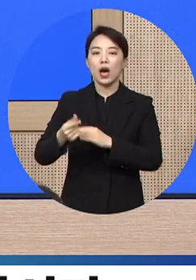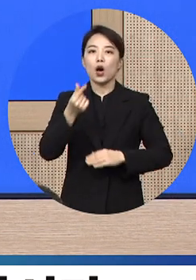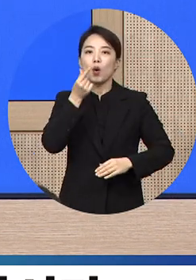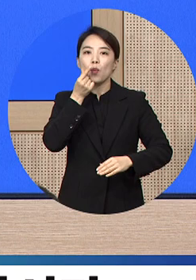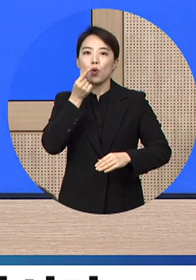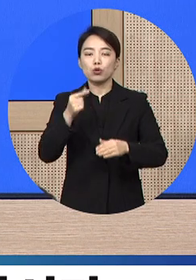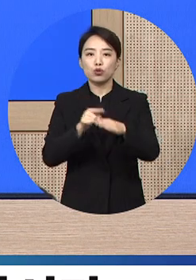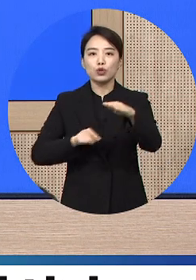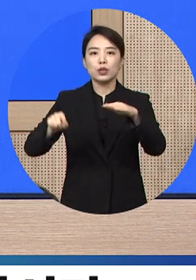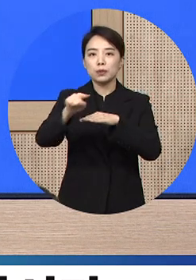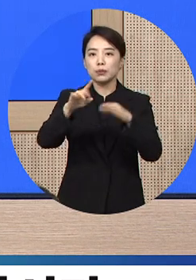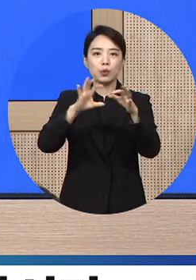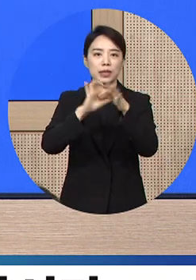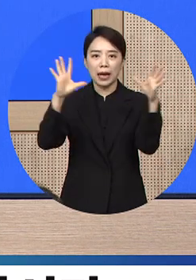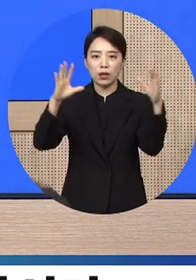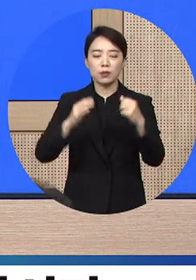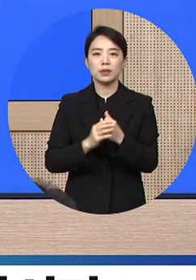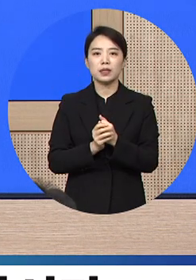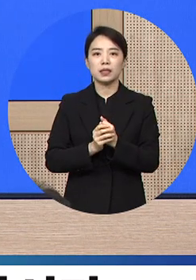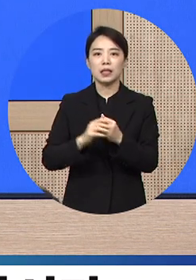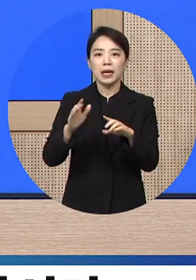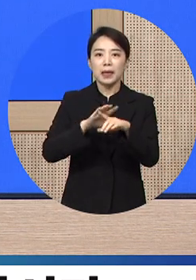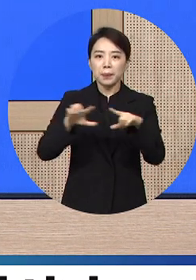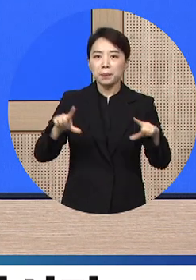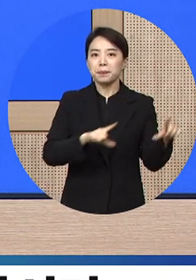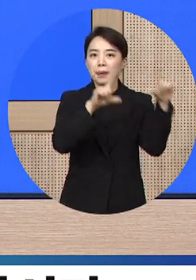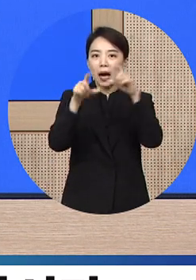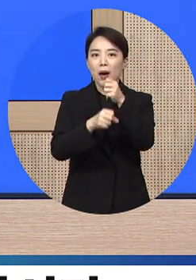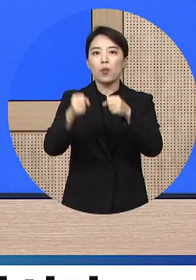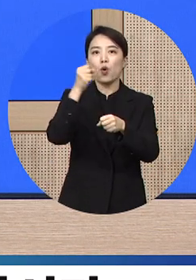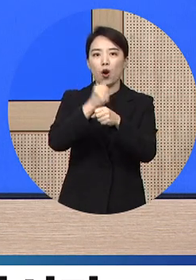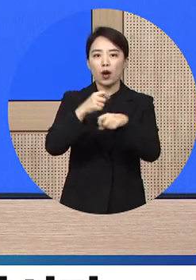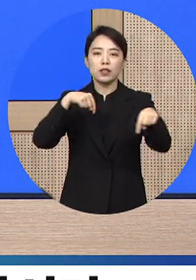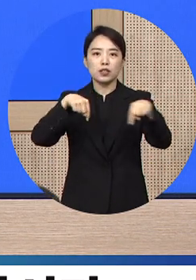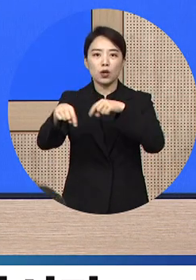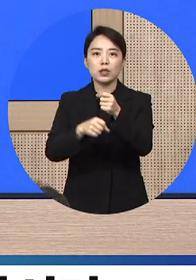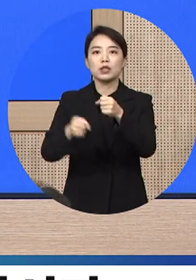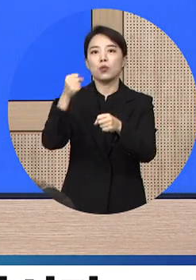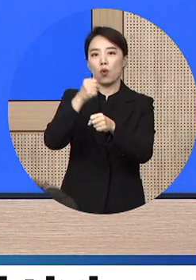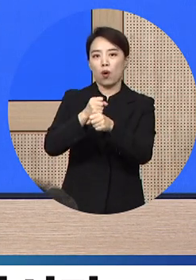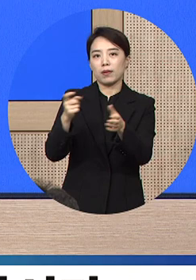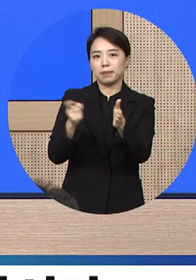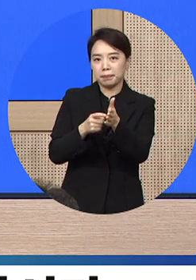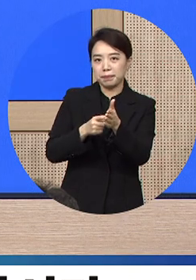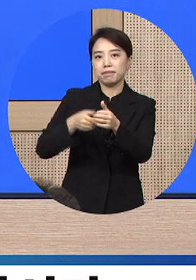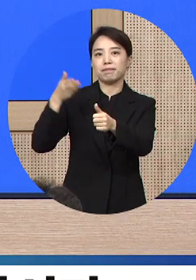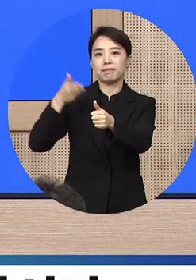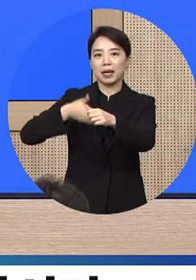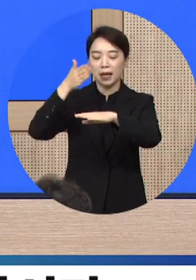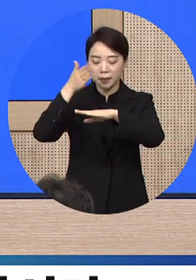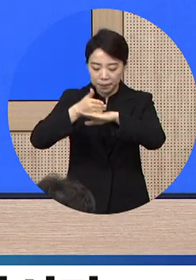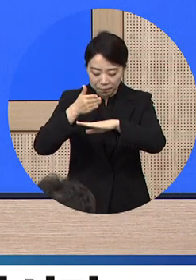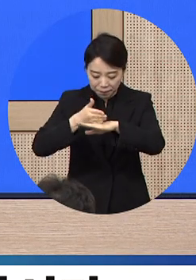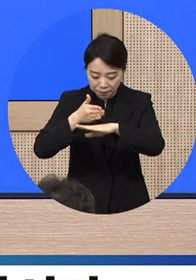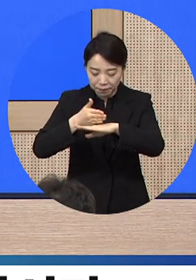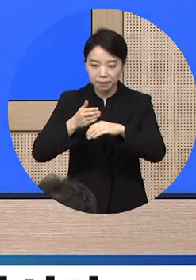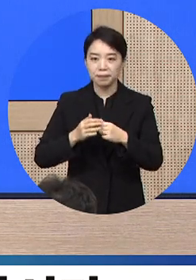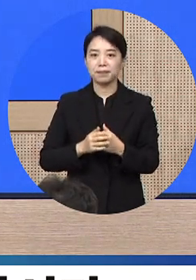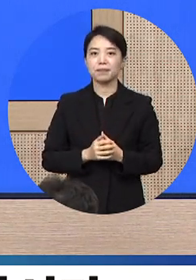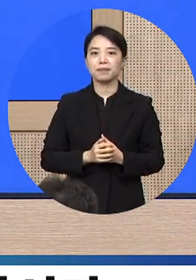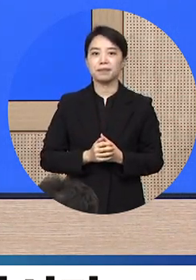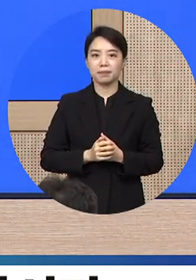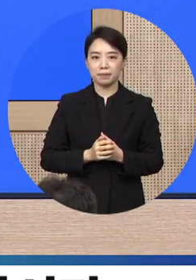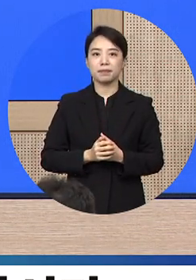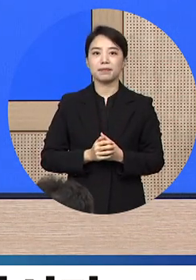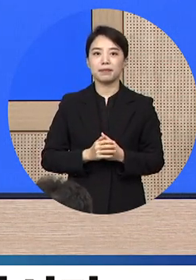진보를 떠나 오직 민생복원, 정치복원의 길로 갈 것을 촉구드립니다. 감사합니다.